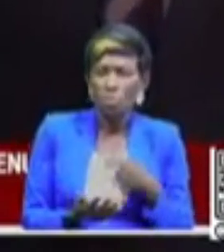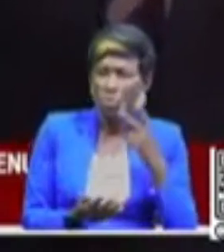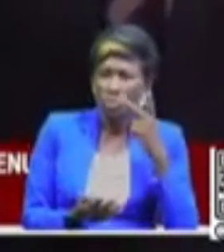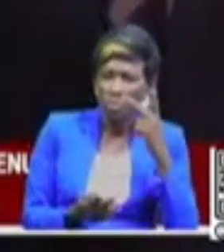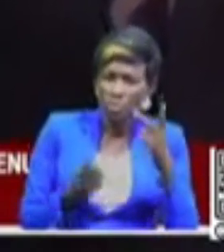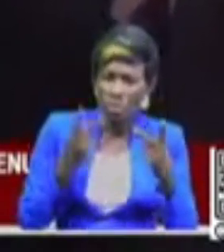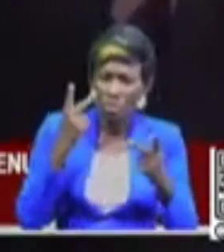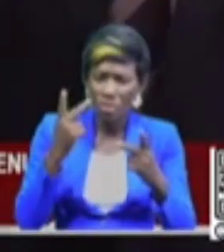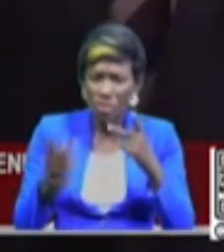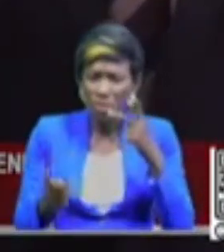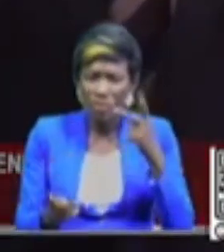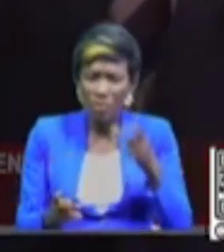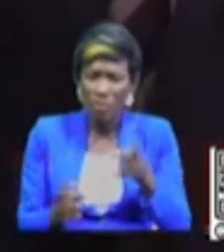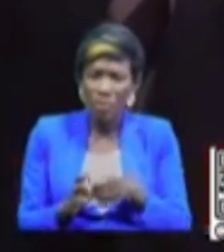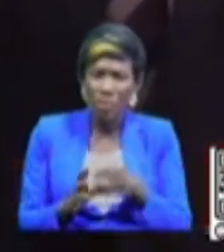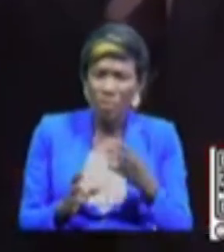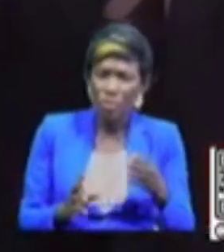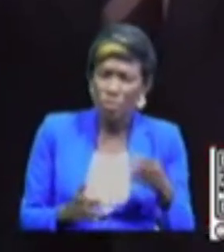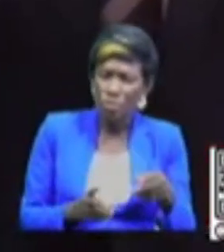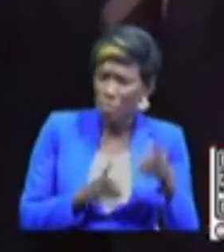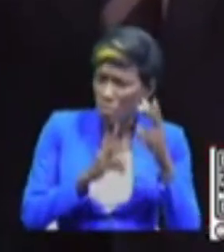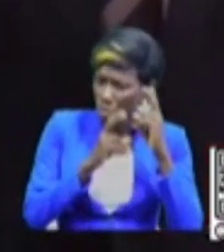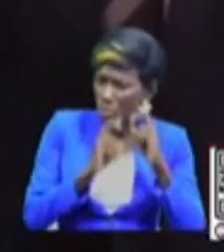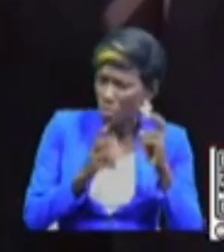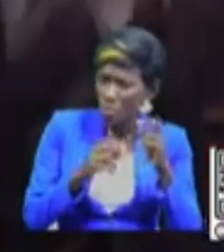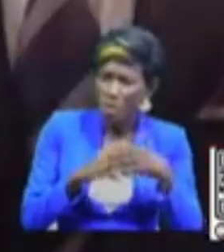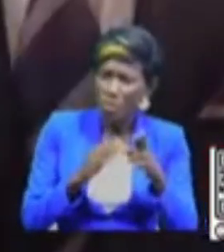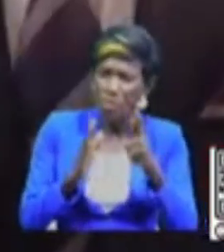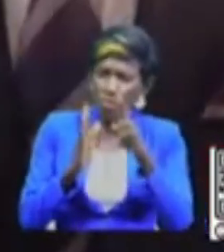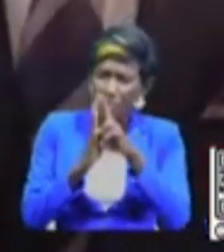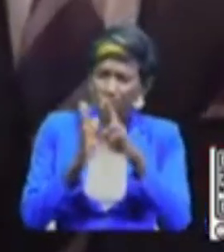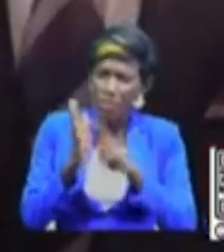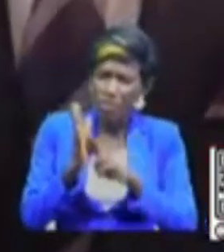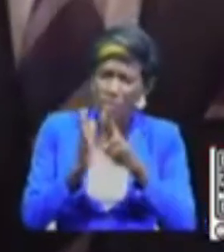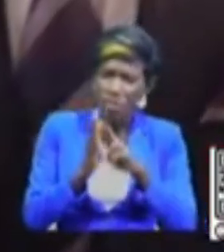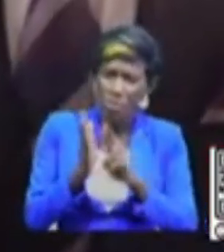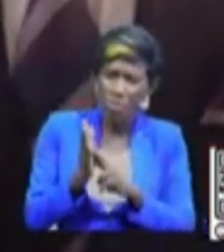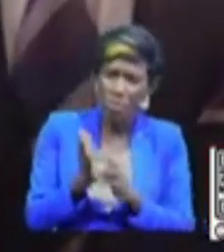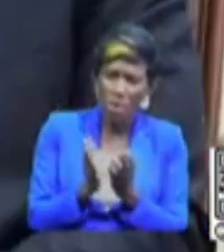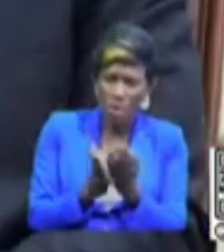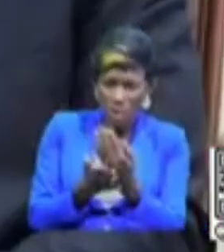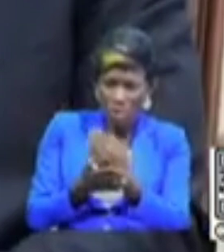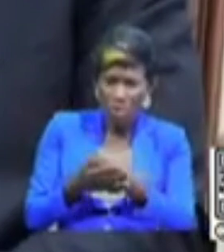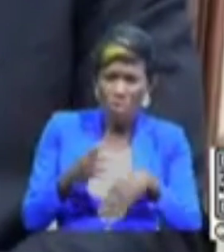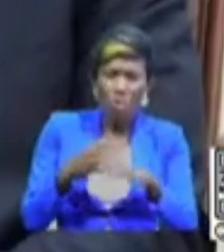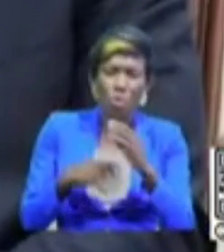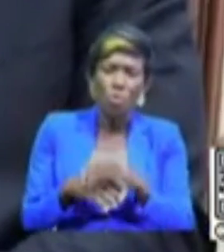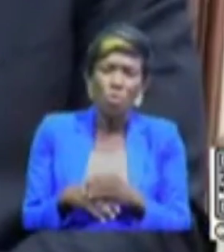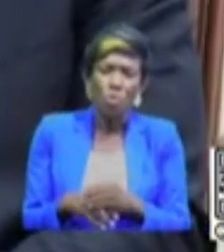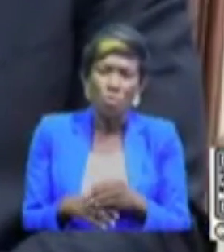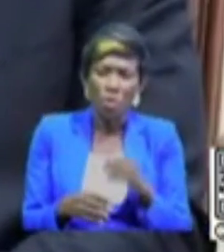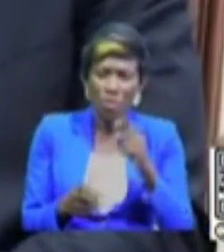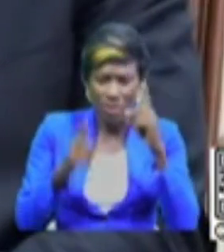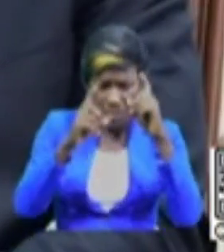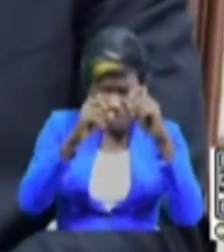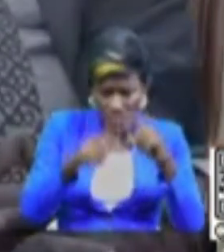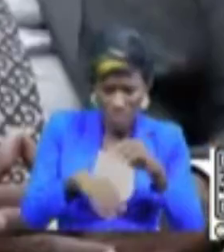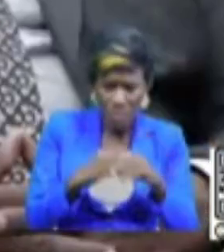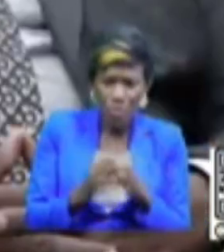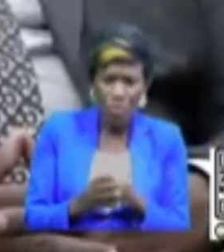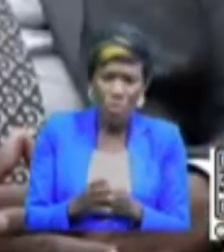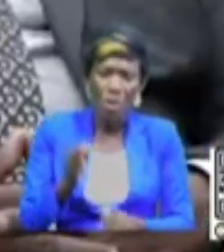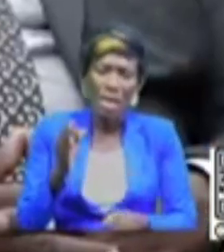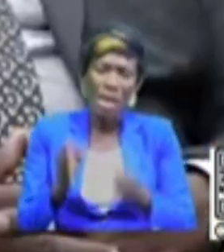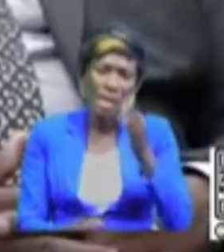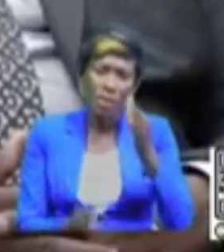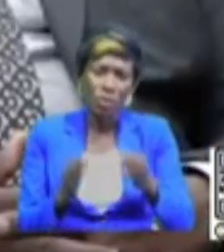va faire le rapport et on va étudier ça dès nos retours à Addis Abeba. Les juges constitutionnels, en tête desquels